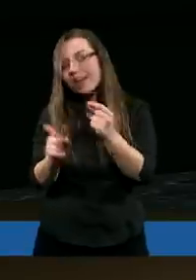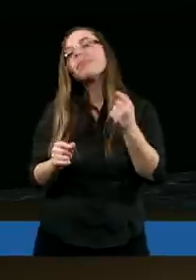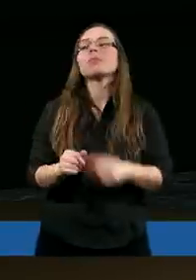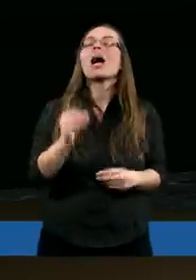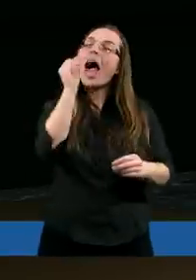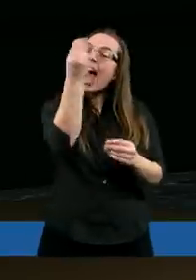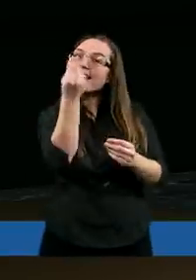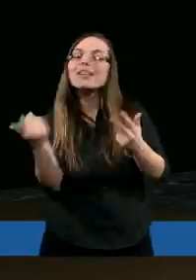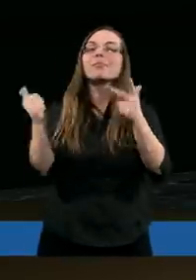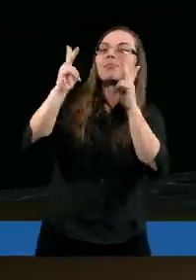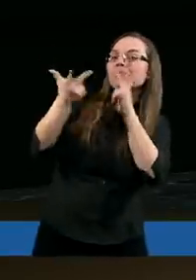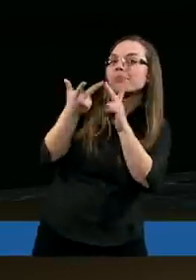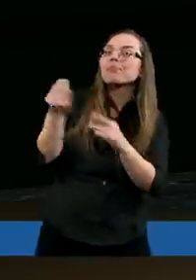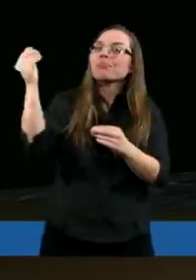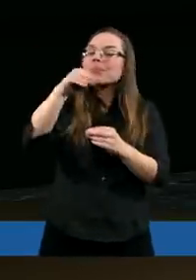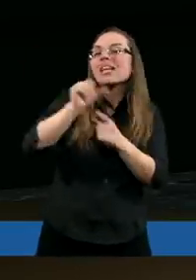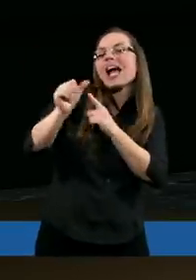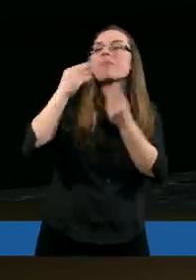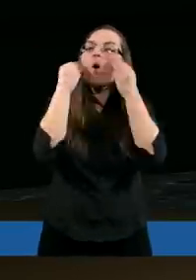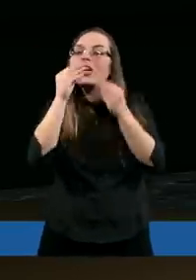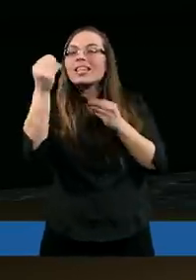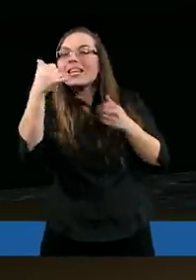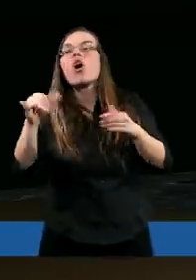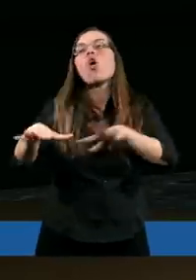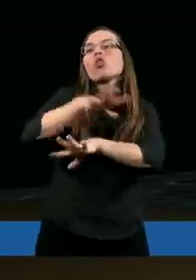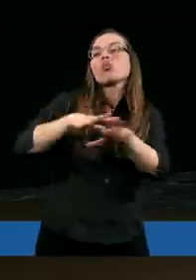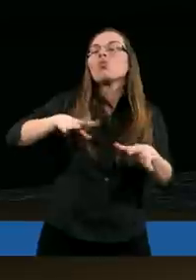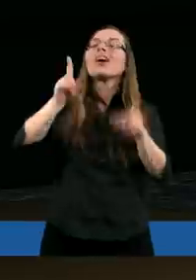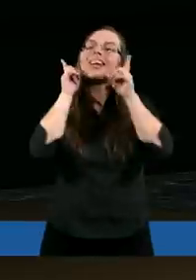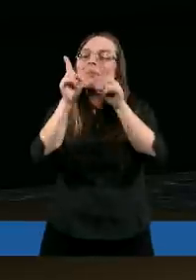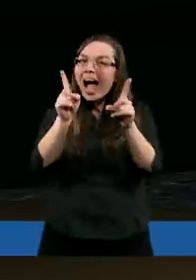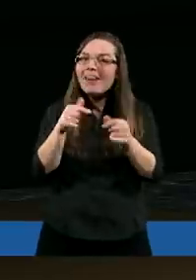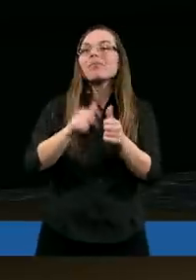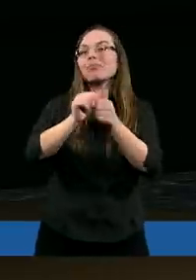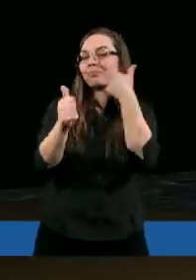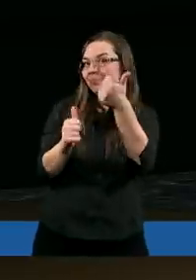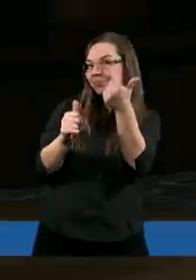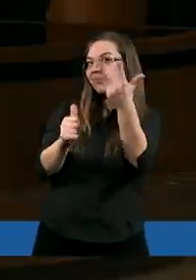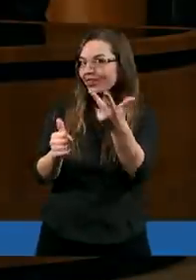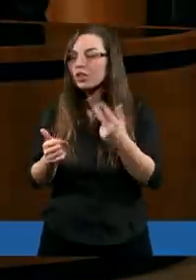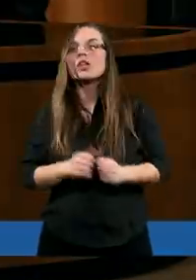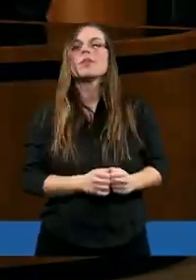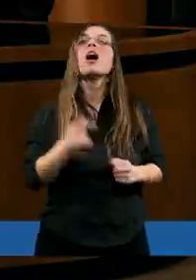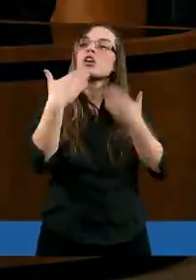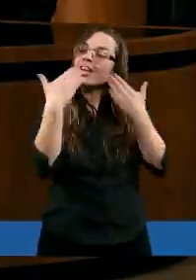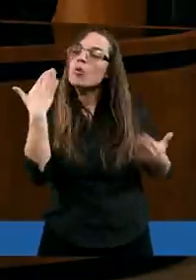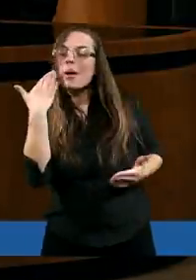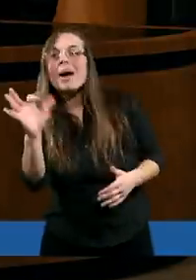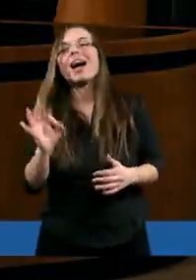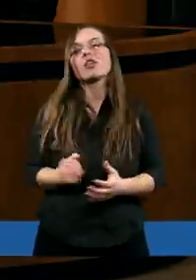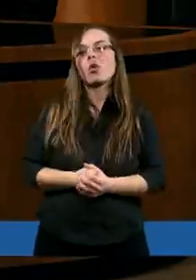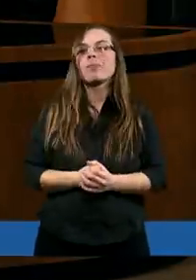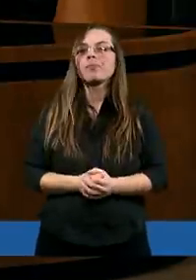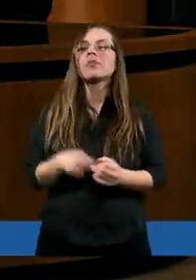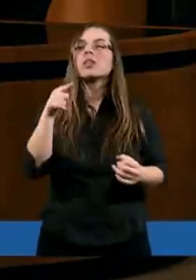przyjdzie jeszcze inny pocieszyciel, Duch Prawdy. Tak, dziękuję bardzo.